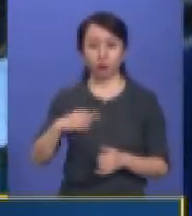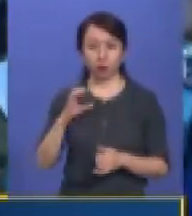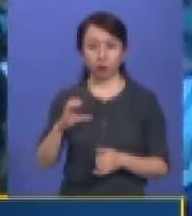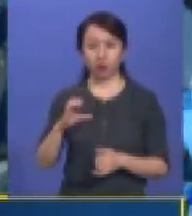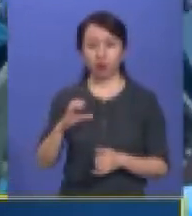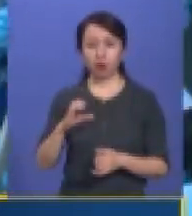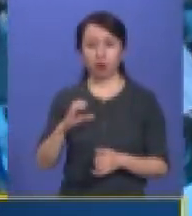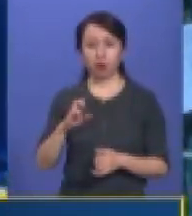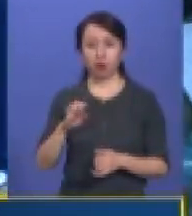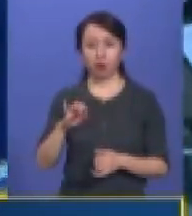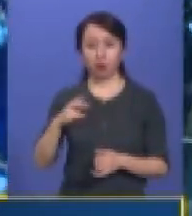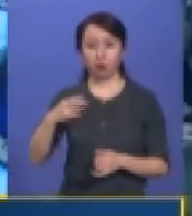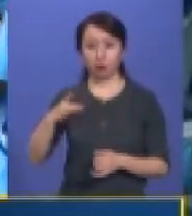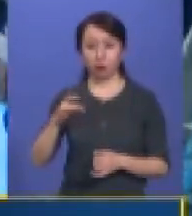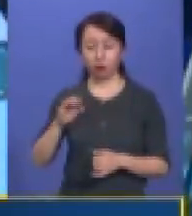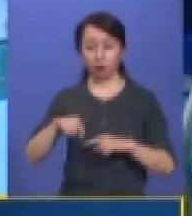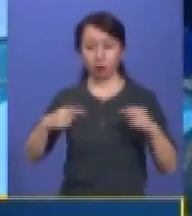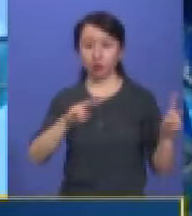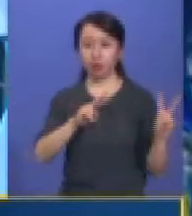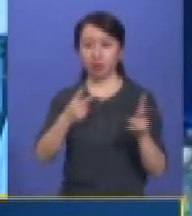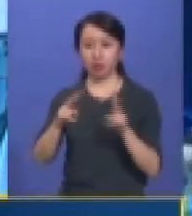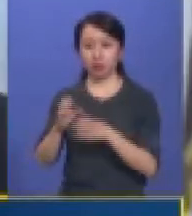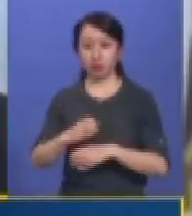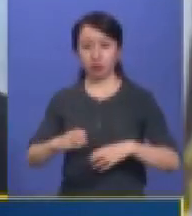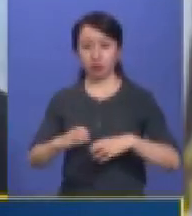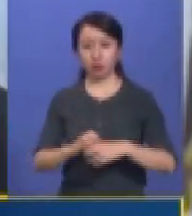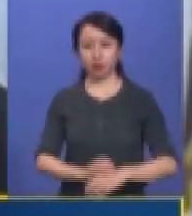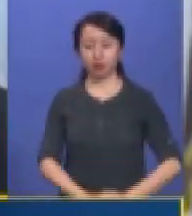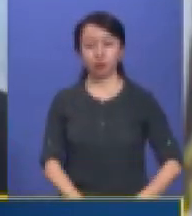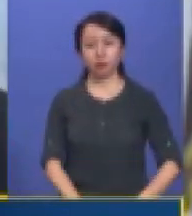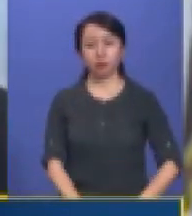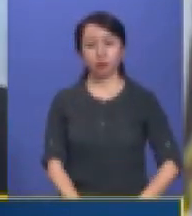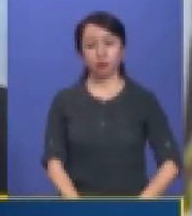Кайраткера Кайрла Гафурова и другие танцевальные ансамбли и студии.